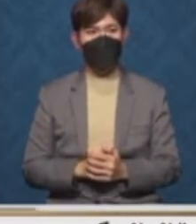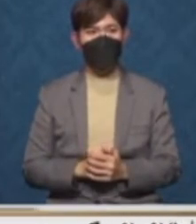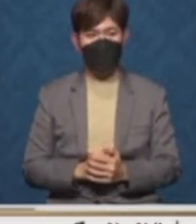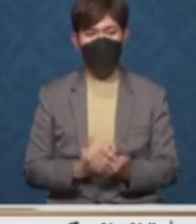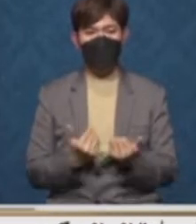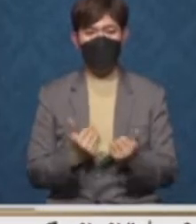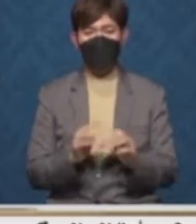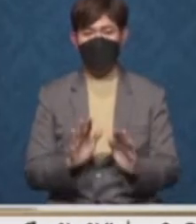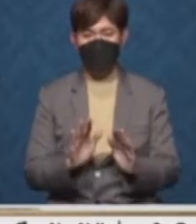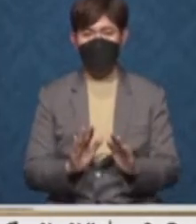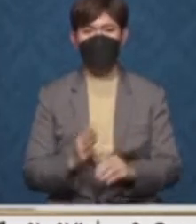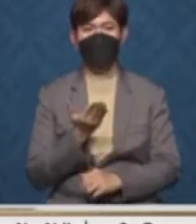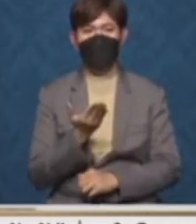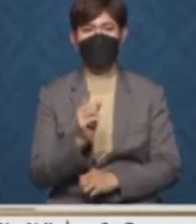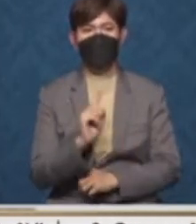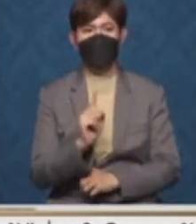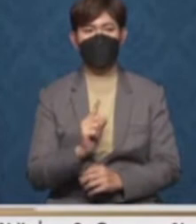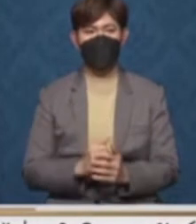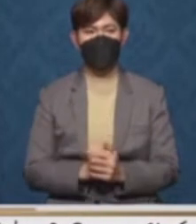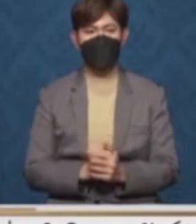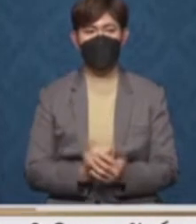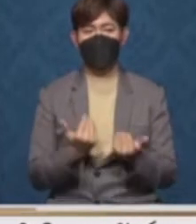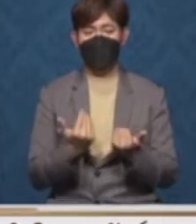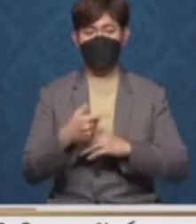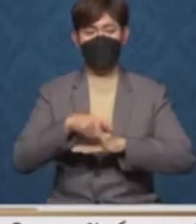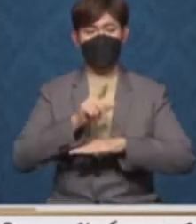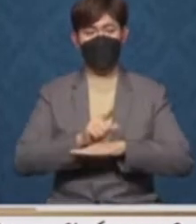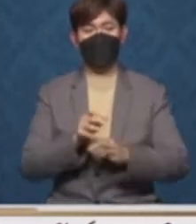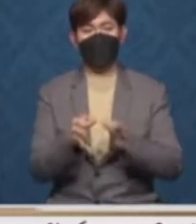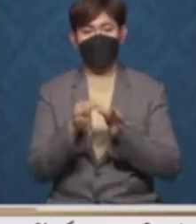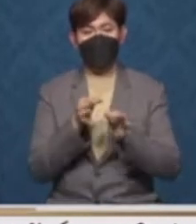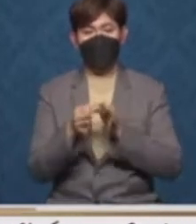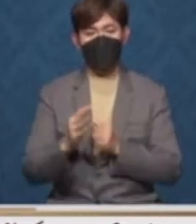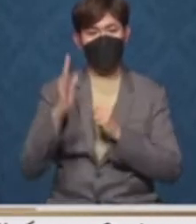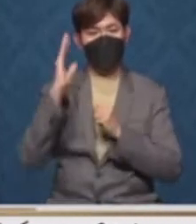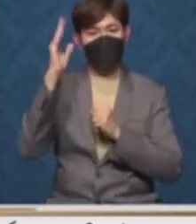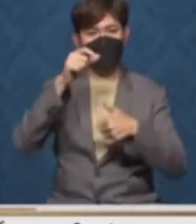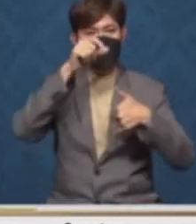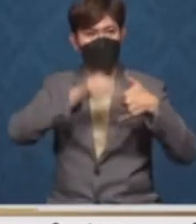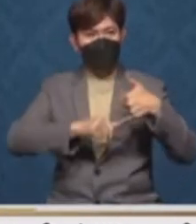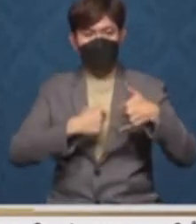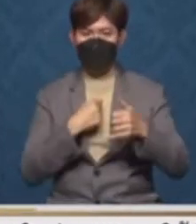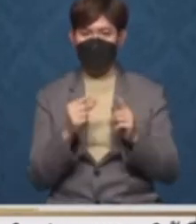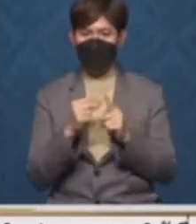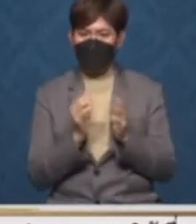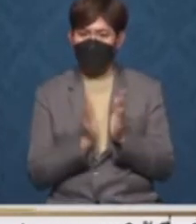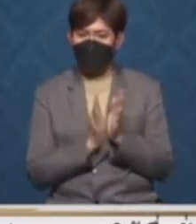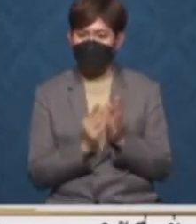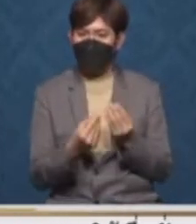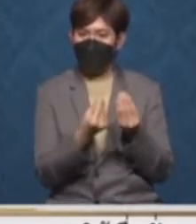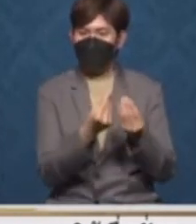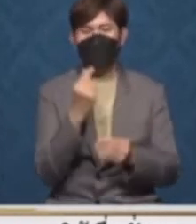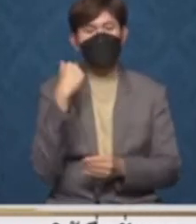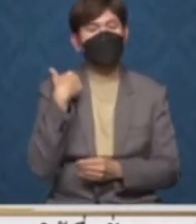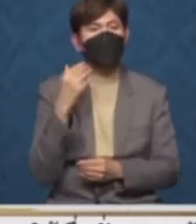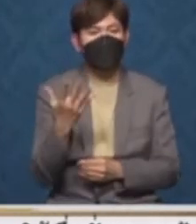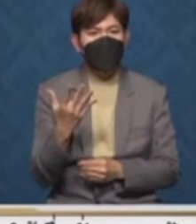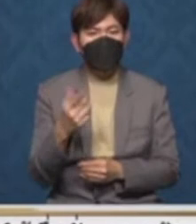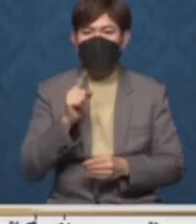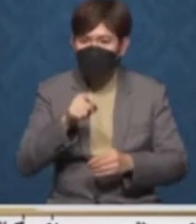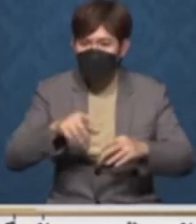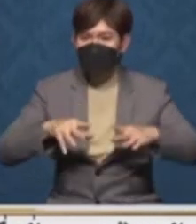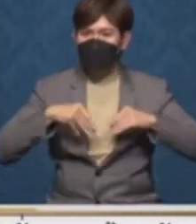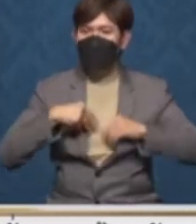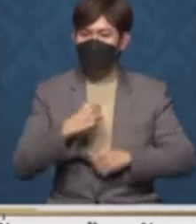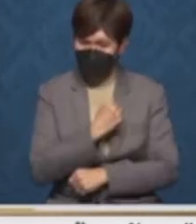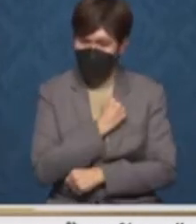รุงครับผมขอเรียนว่ามันเป็นการอภิปรายเบื้องใจเนี่ยจะไปหวังคําชมเชยเนี่ยคงไม่มีนะครับต้องยอมรับต้องอด